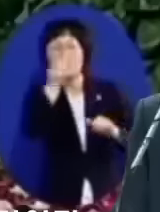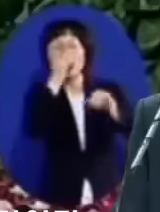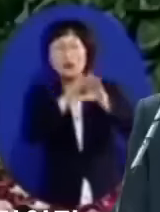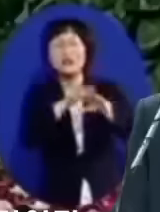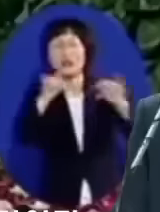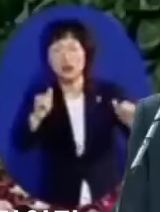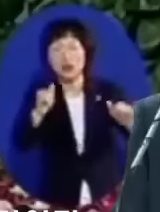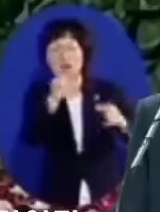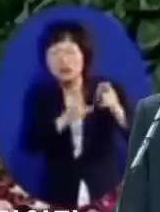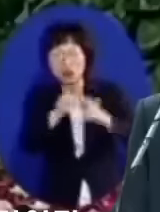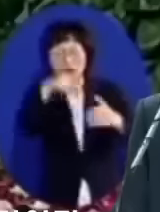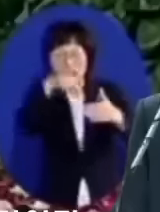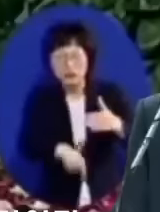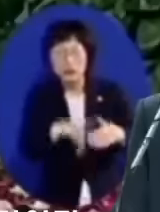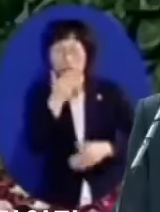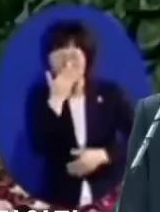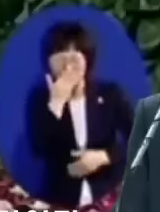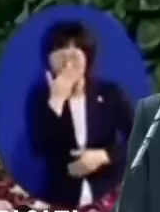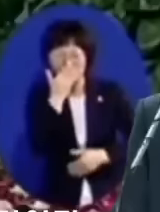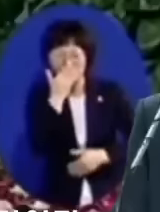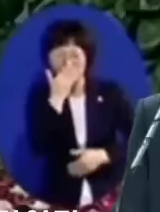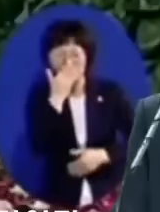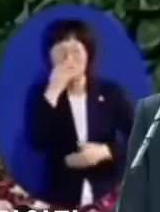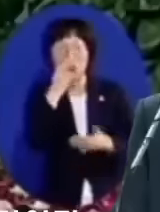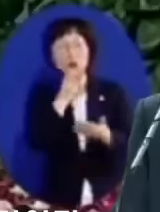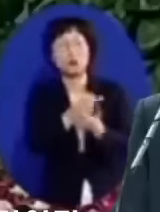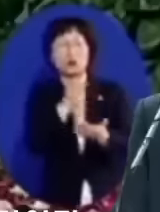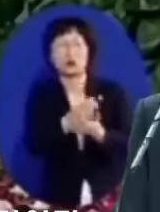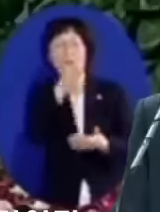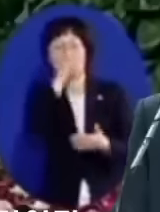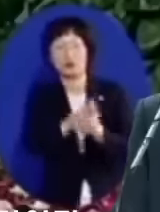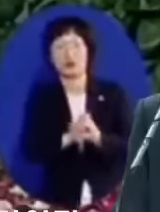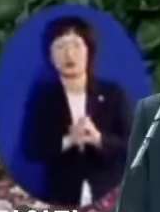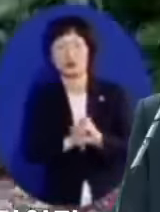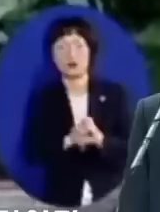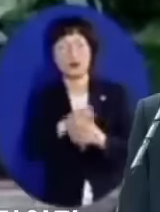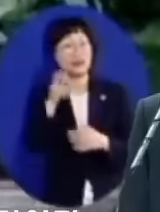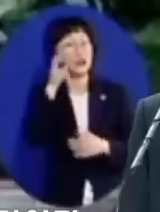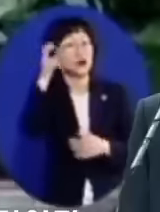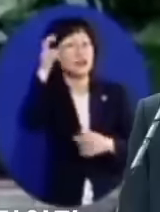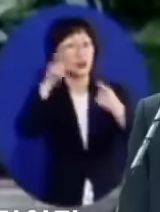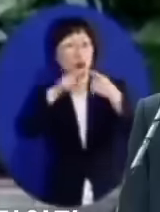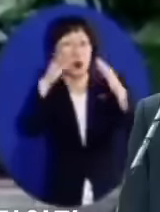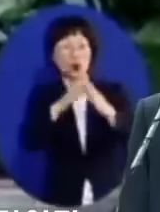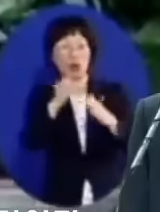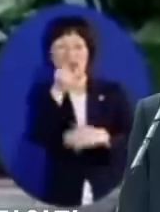하고 도덕적으로 겸손하게 산다는 것입니다. 영남교회 한경진 목사님이